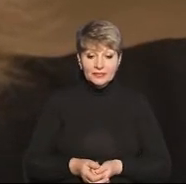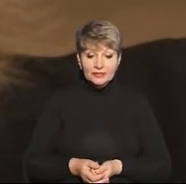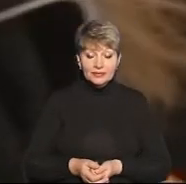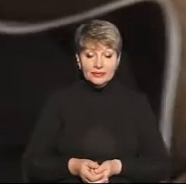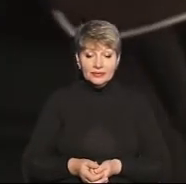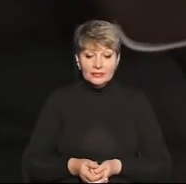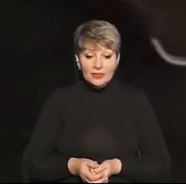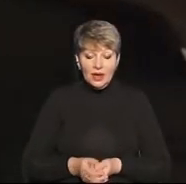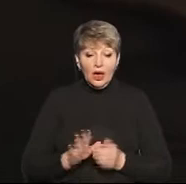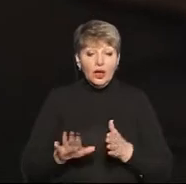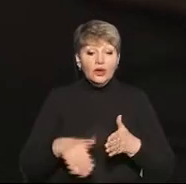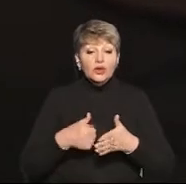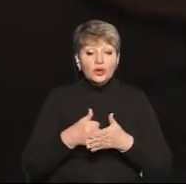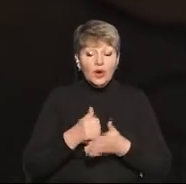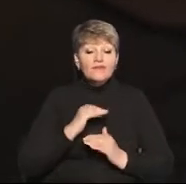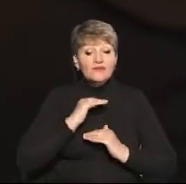картопельки.